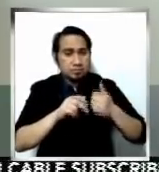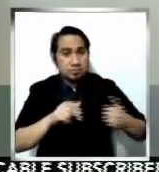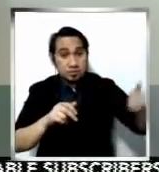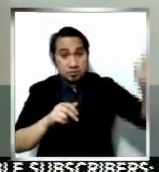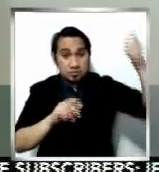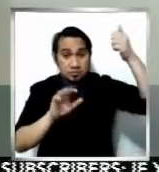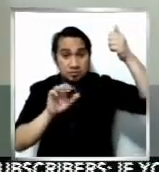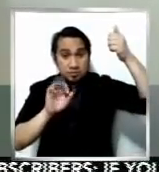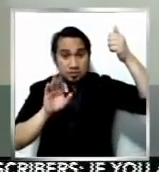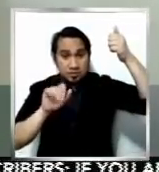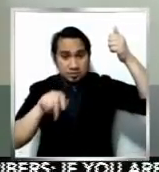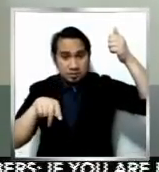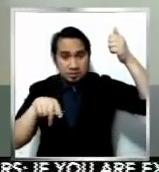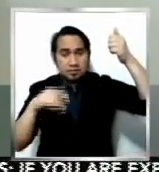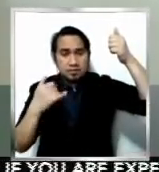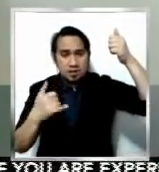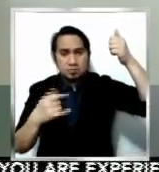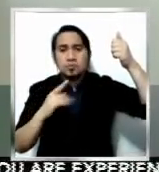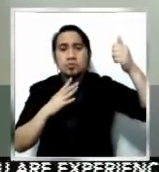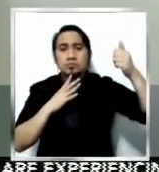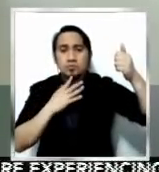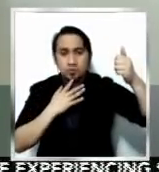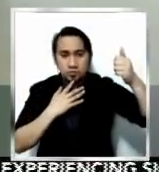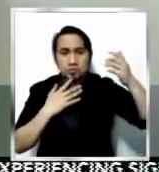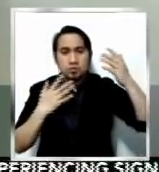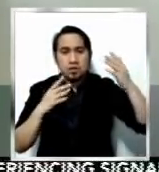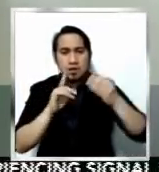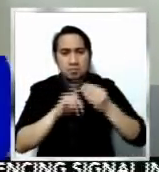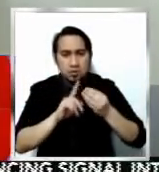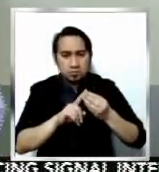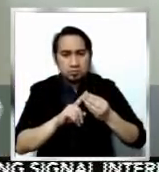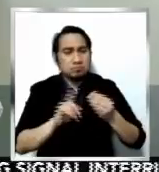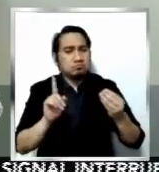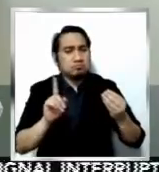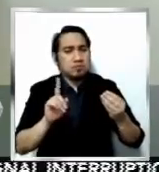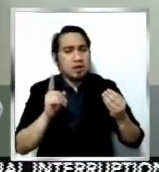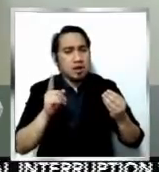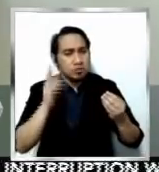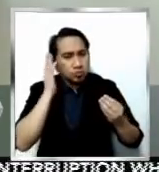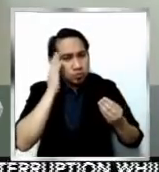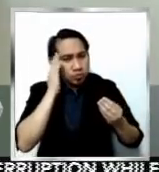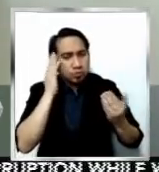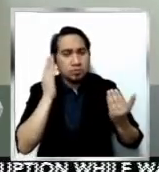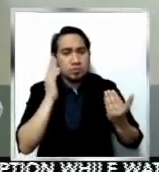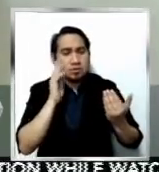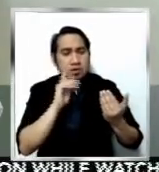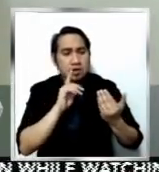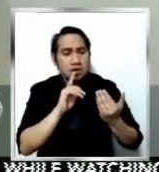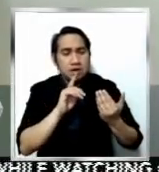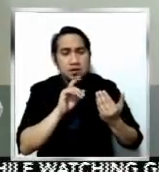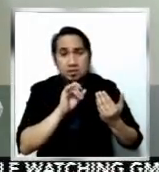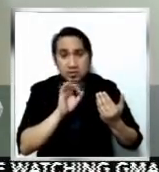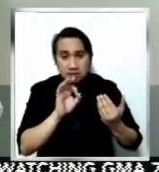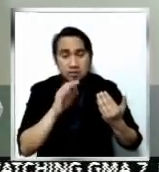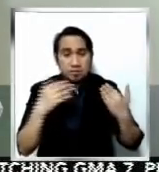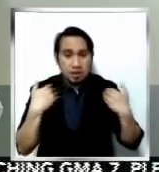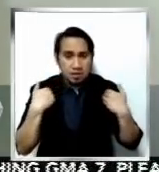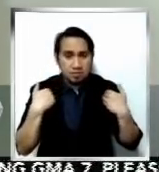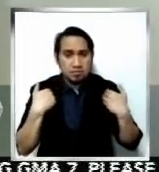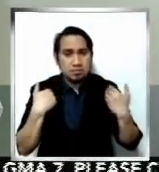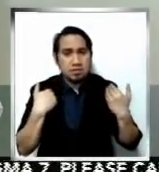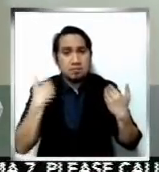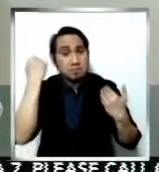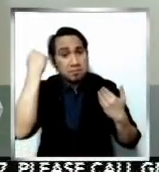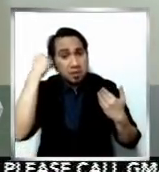seryoso tayo dito sa pag-alam kung ano ang mga maaaring nagkaroon ba ng paglabag, at